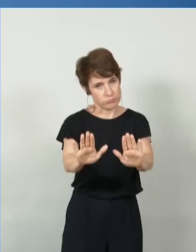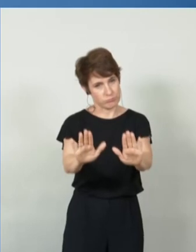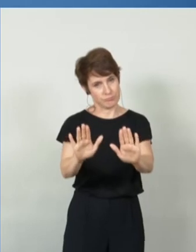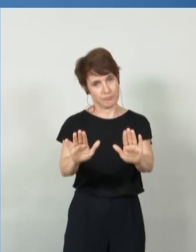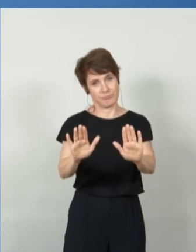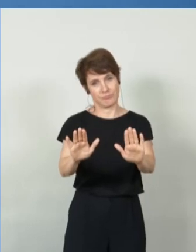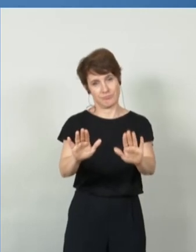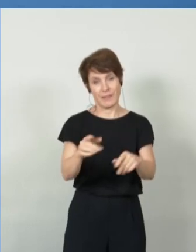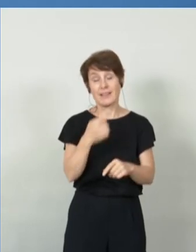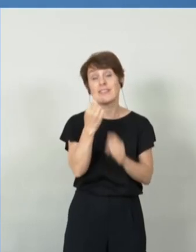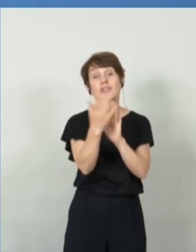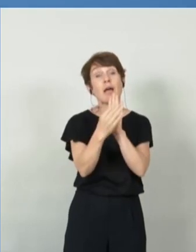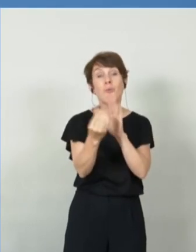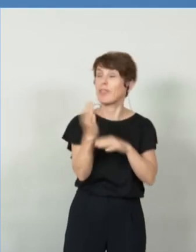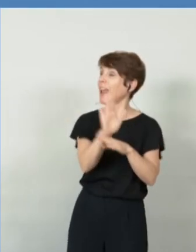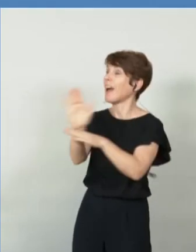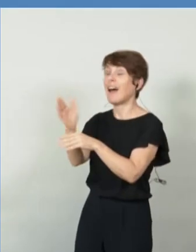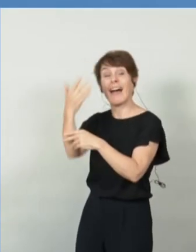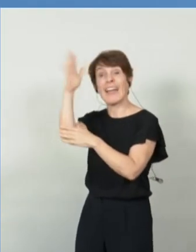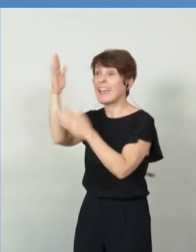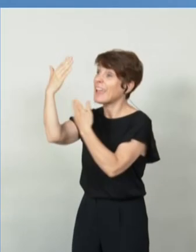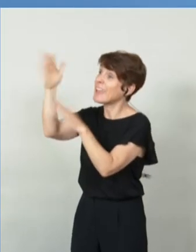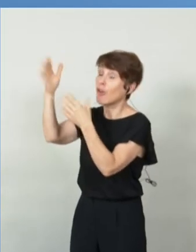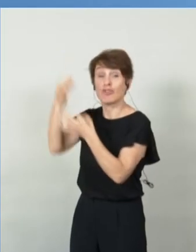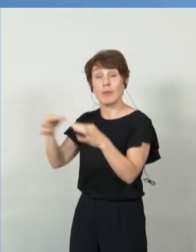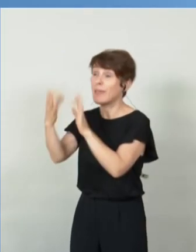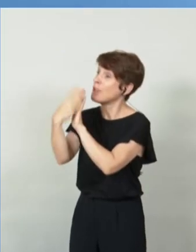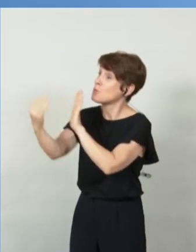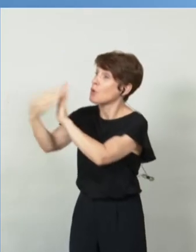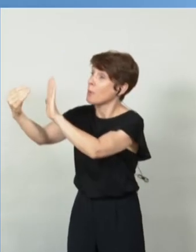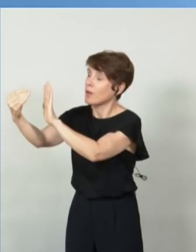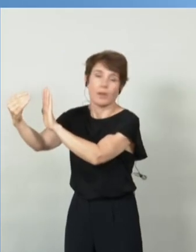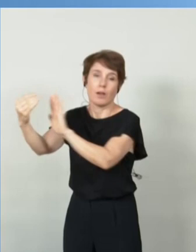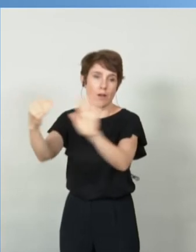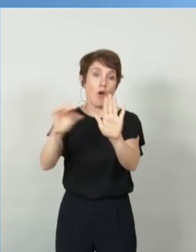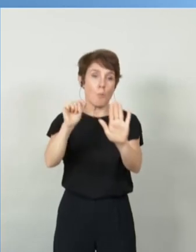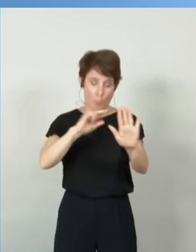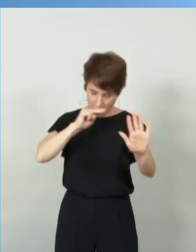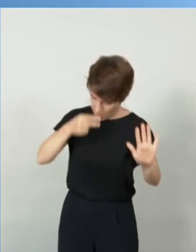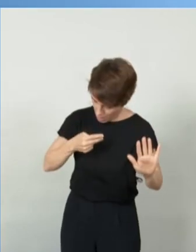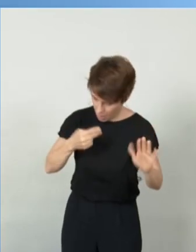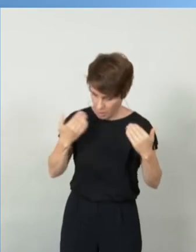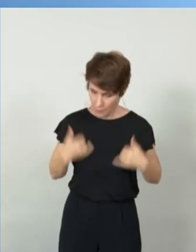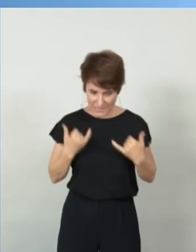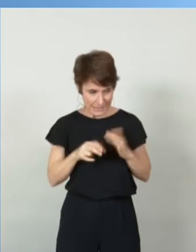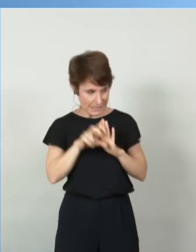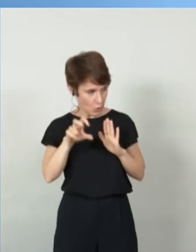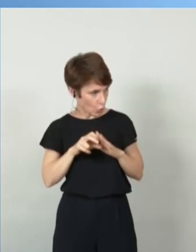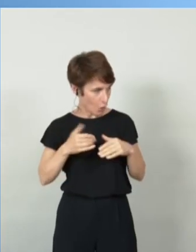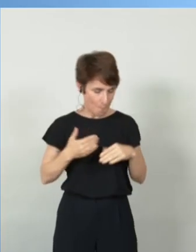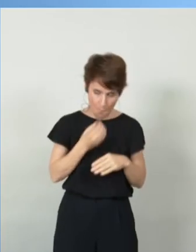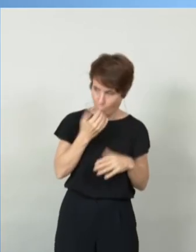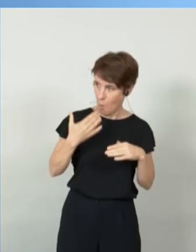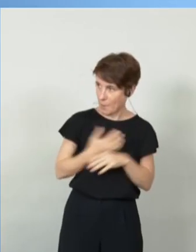imposer votre modèle aux autres veillez d'abord à ce qu'il fonctionne bien pour les Grenoblois il sera un modèle pour ceux qui vivent